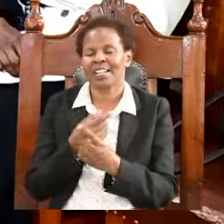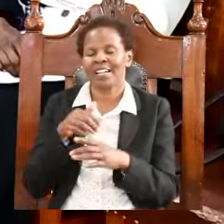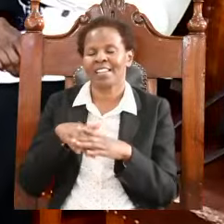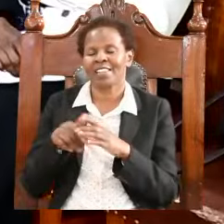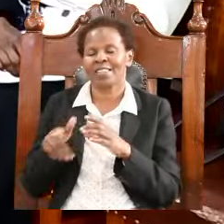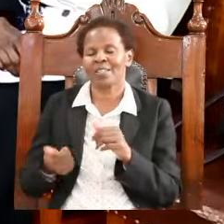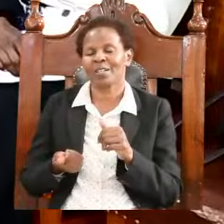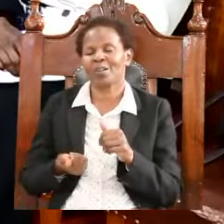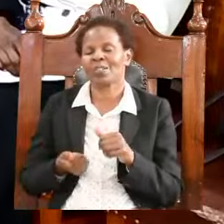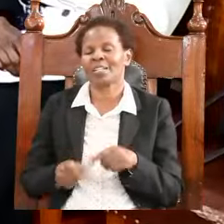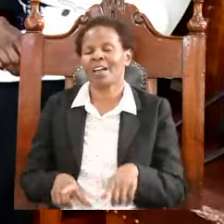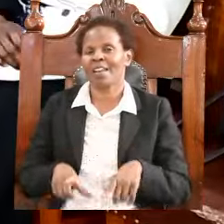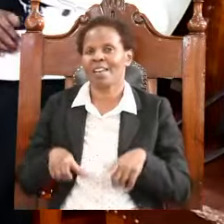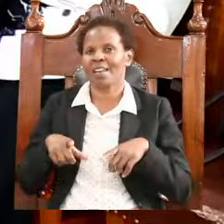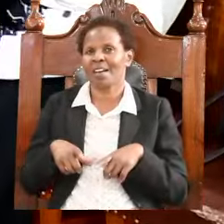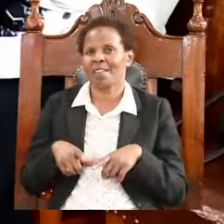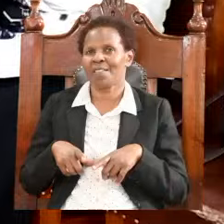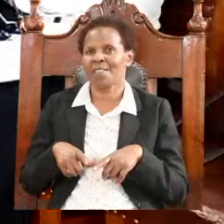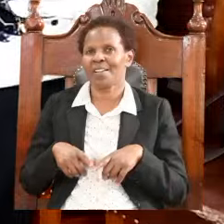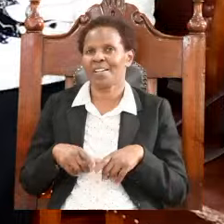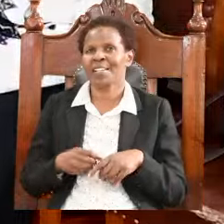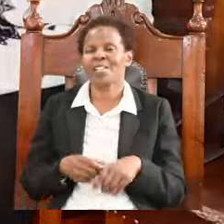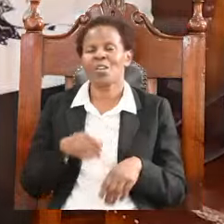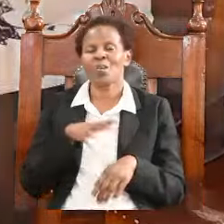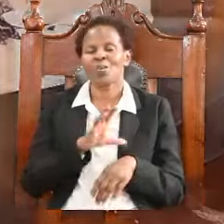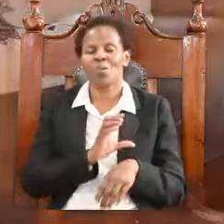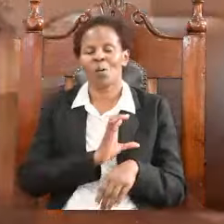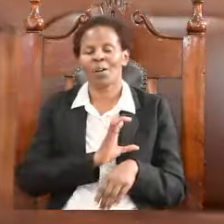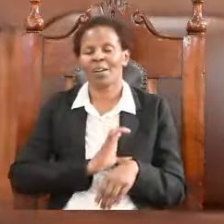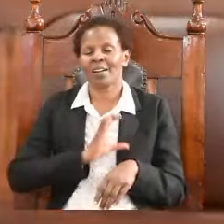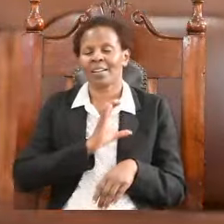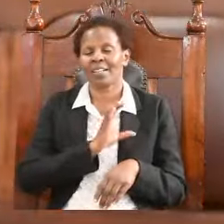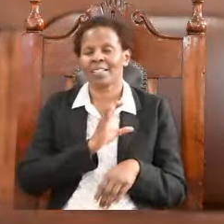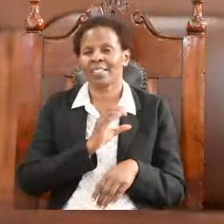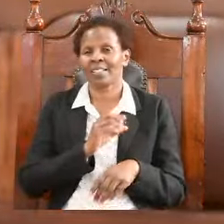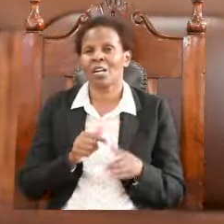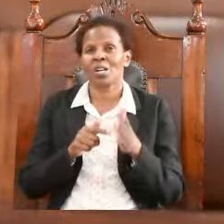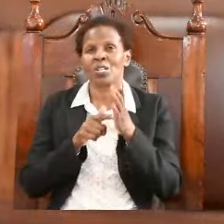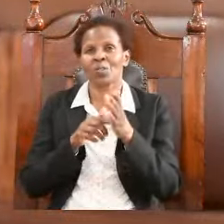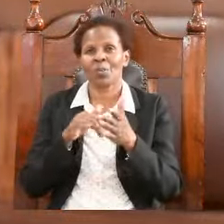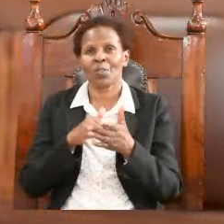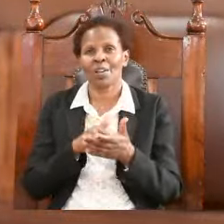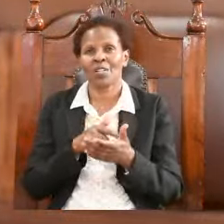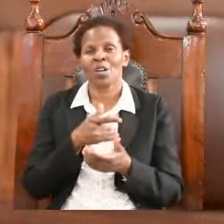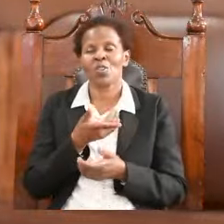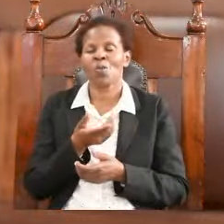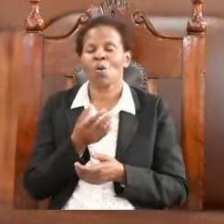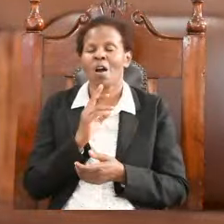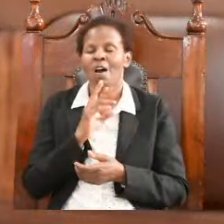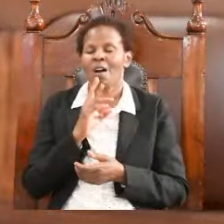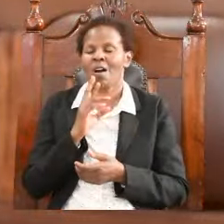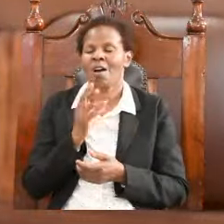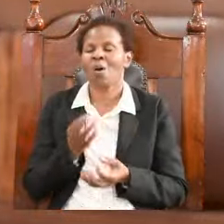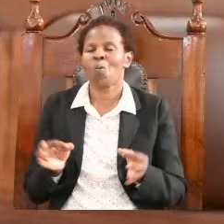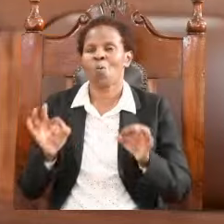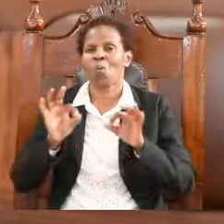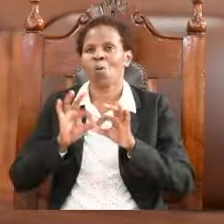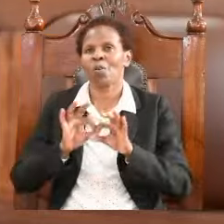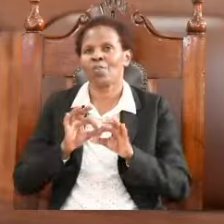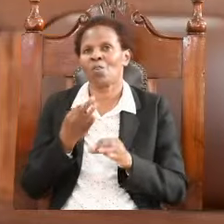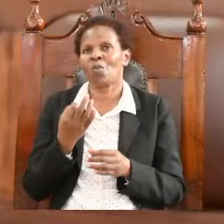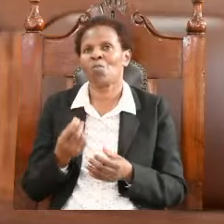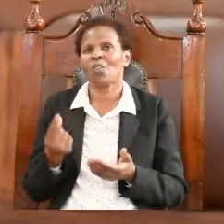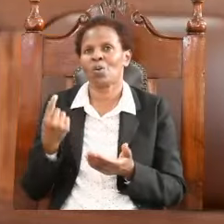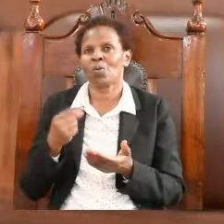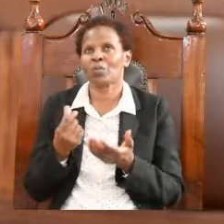wake na gĩthũngũ ingiuga you conduct yourself in a manner worthy of the gospel conduct yourself